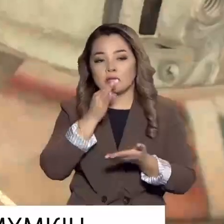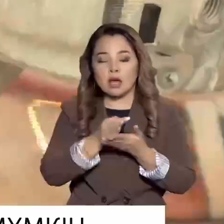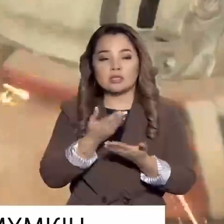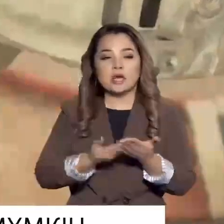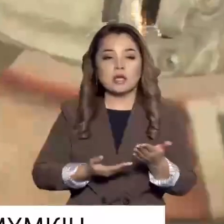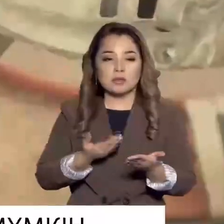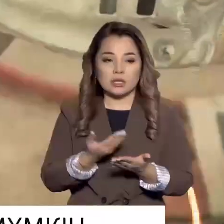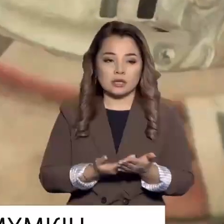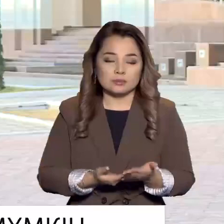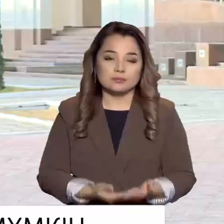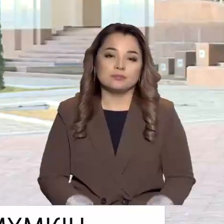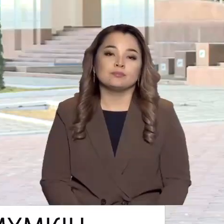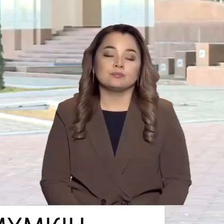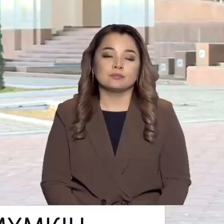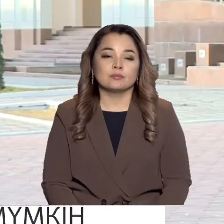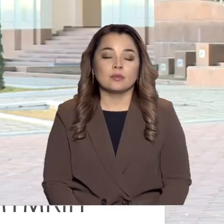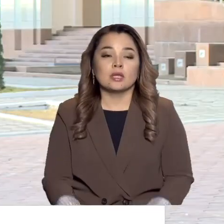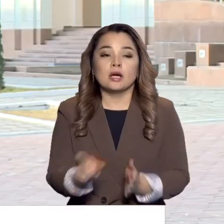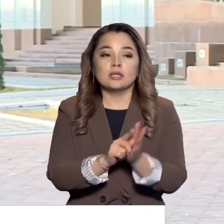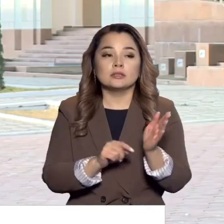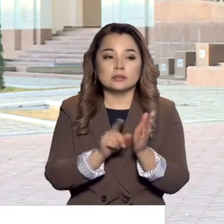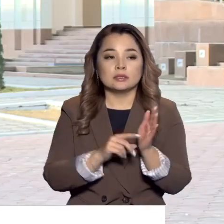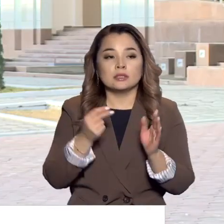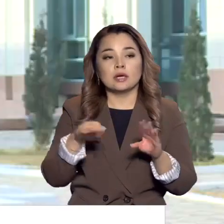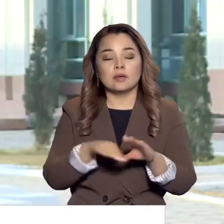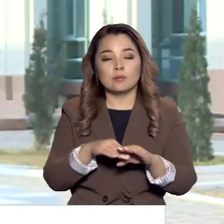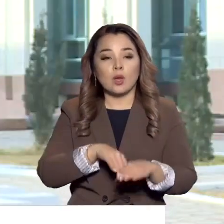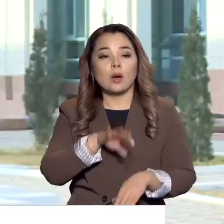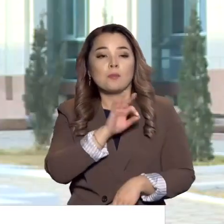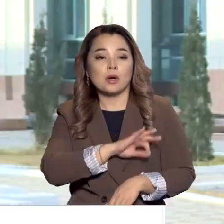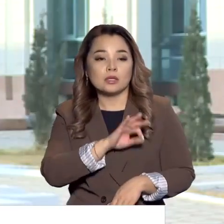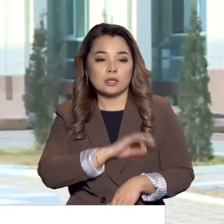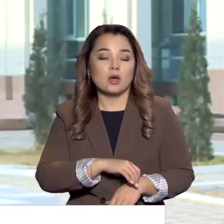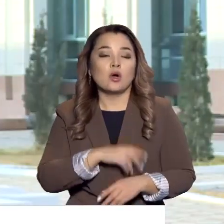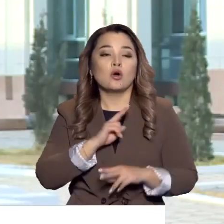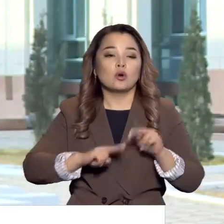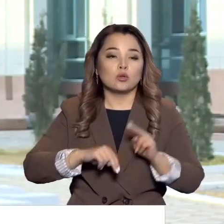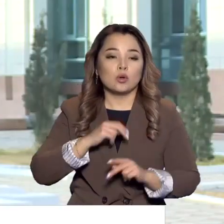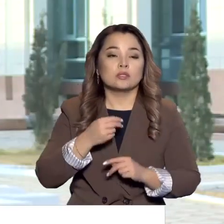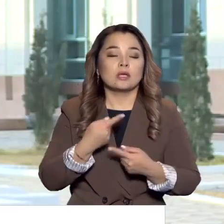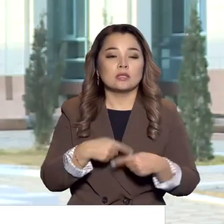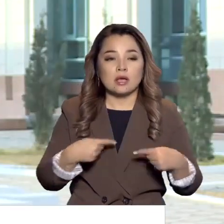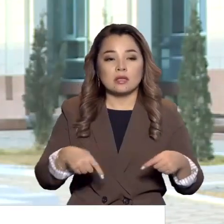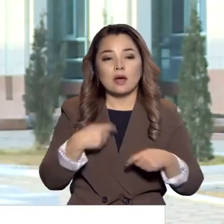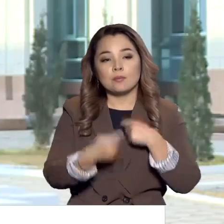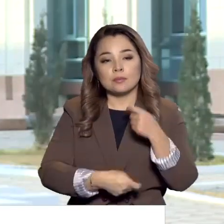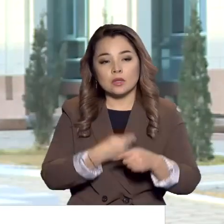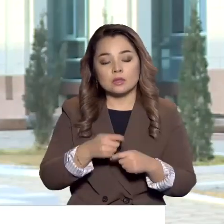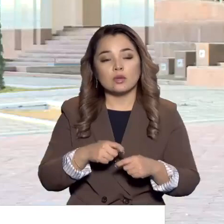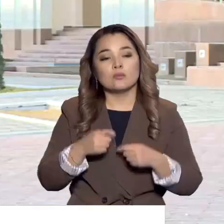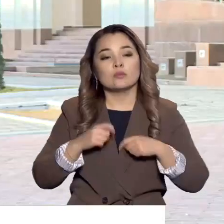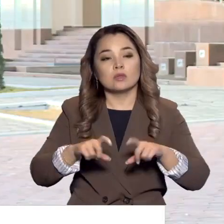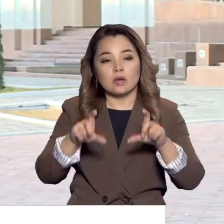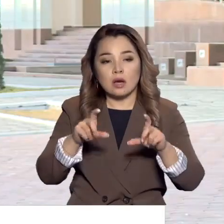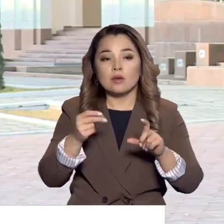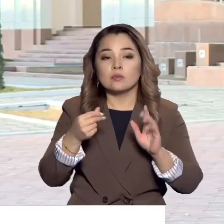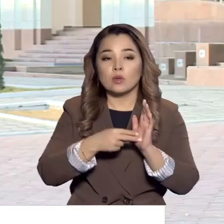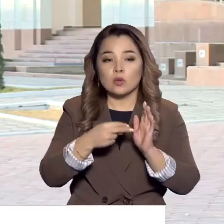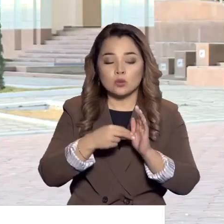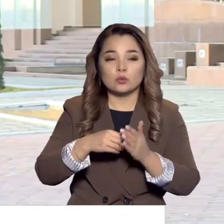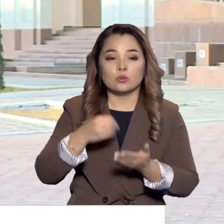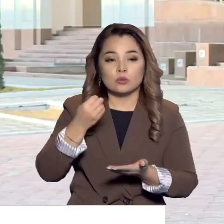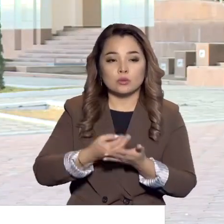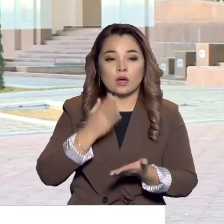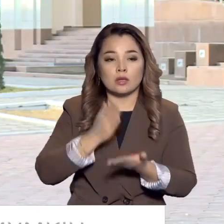сарапшылар. Зейнетақы қорындағы ақшаны пайдалану құрылыс заттарының бағасының шарықтауына алып келіп отыр. Қазір таңда